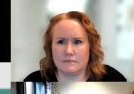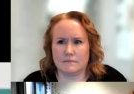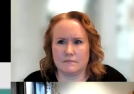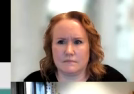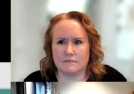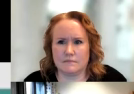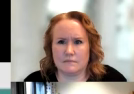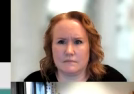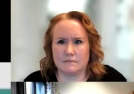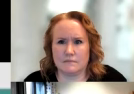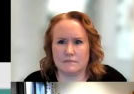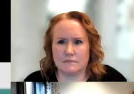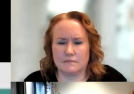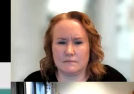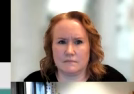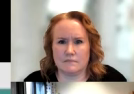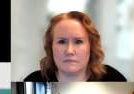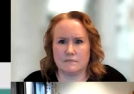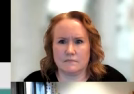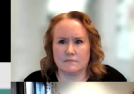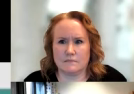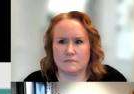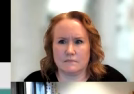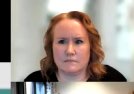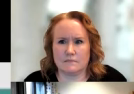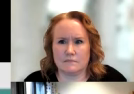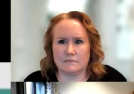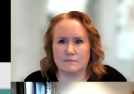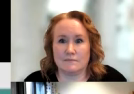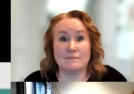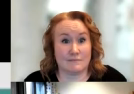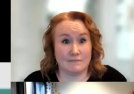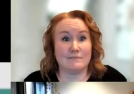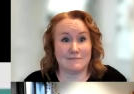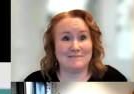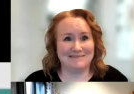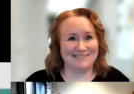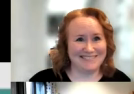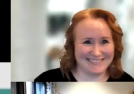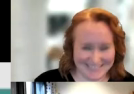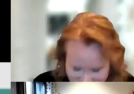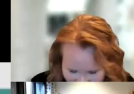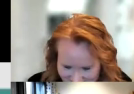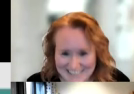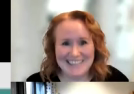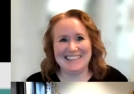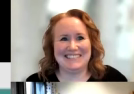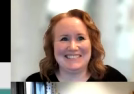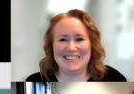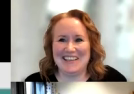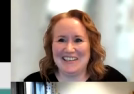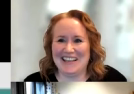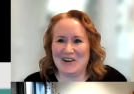vi vil gjerne få behandle sånne spørsmål og publisert det, sånn at alle får sett det. Men jeg klarer ikke å svare på det